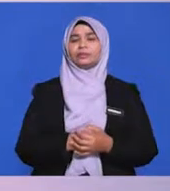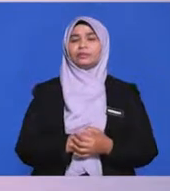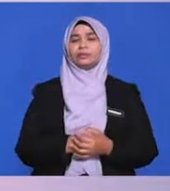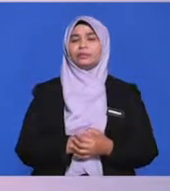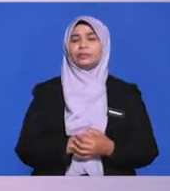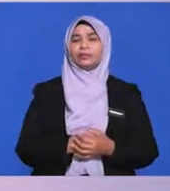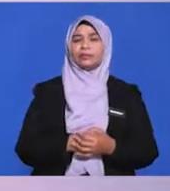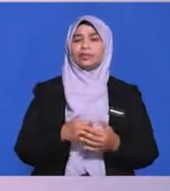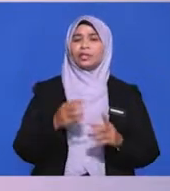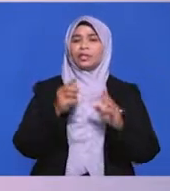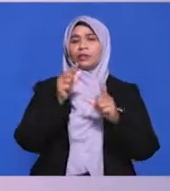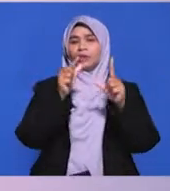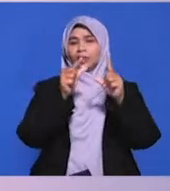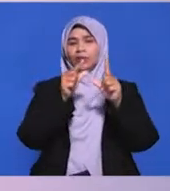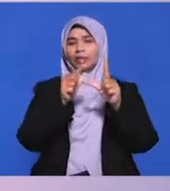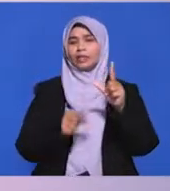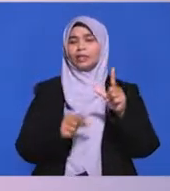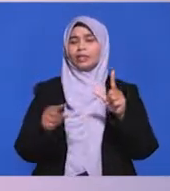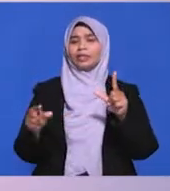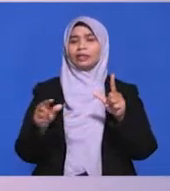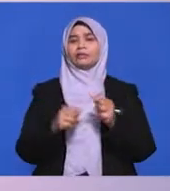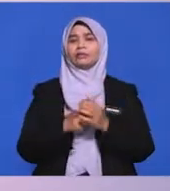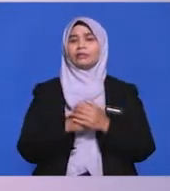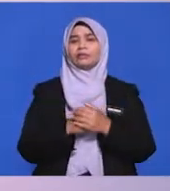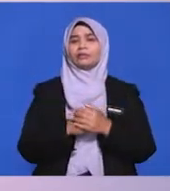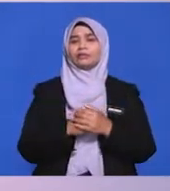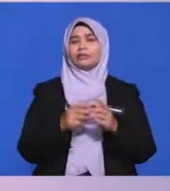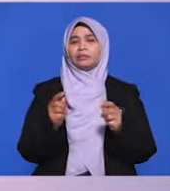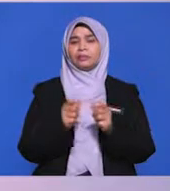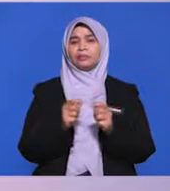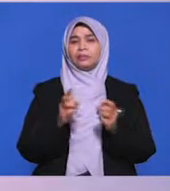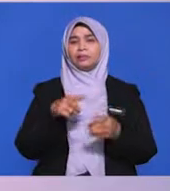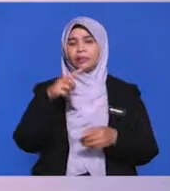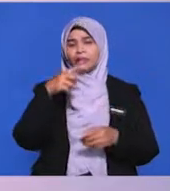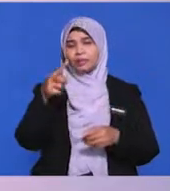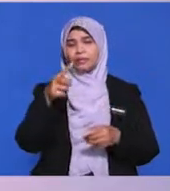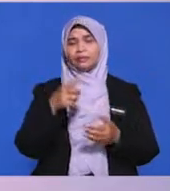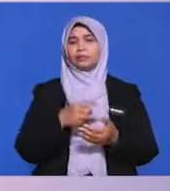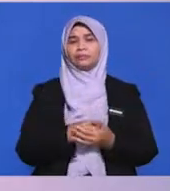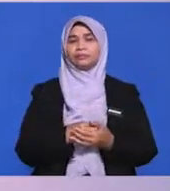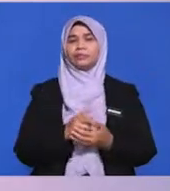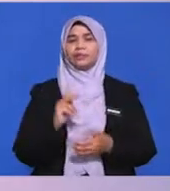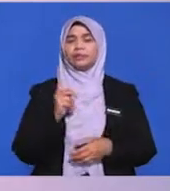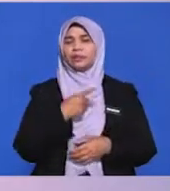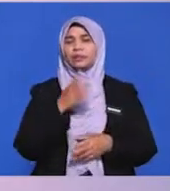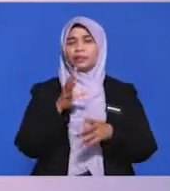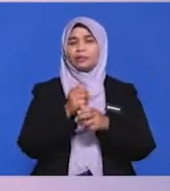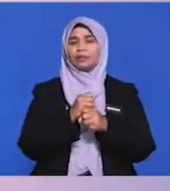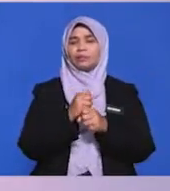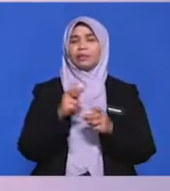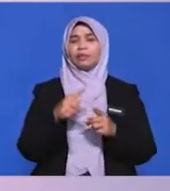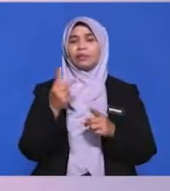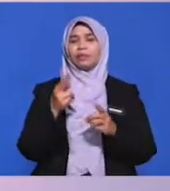jika isipadu di Malakai daripada hubungan grab Kini kita dapat terbitkan